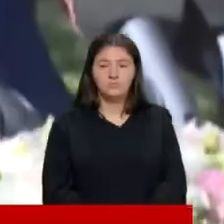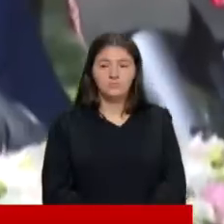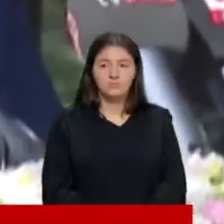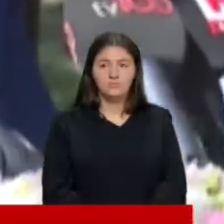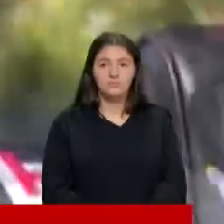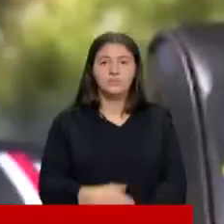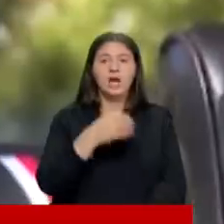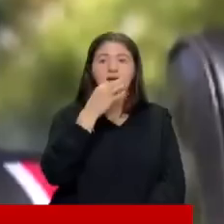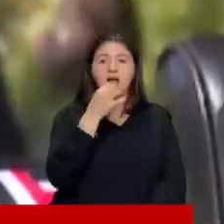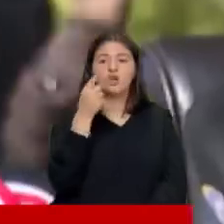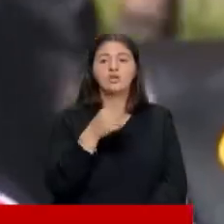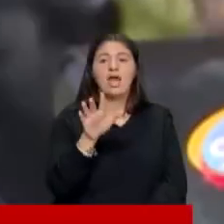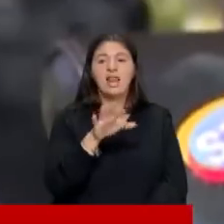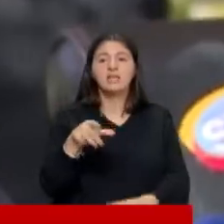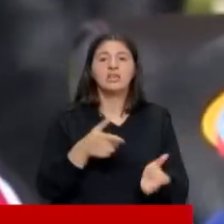Ankara'nın